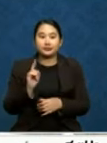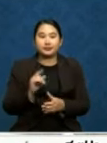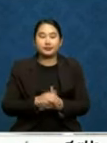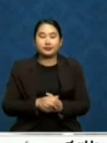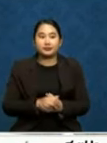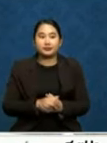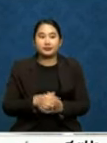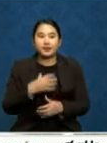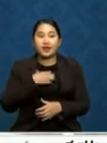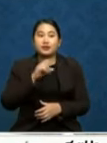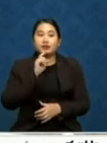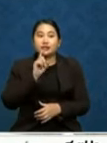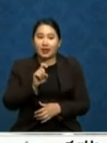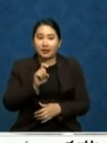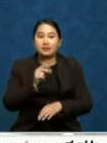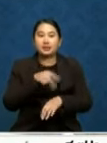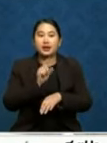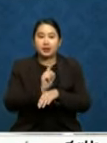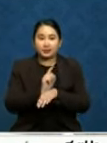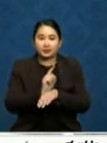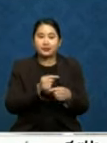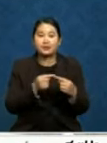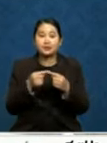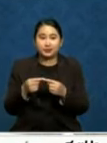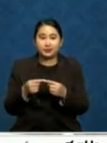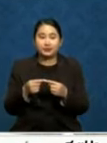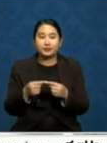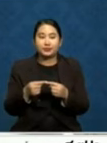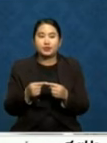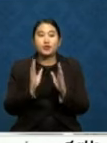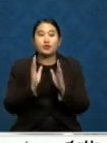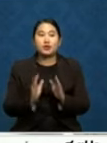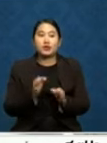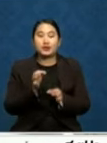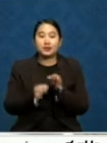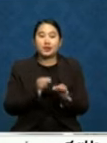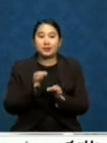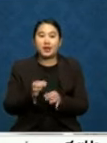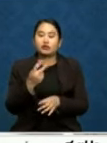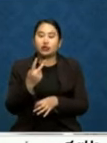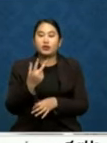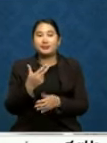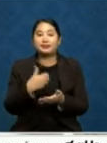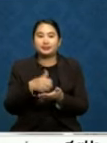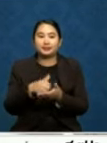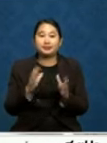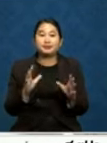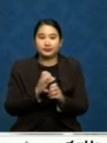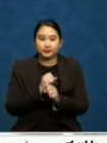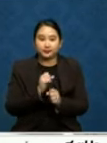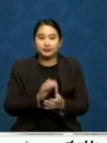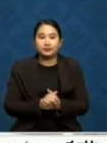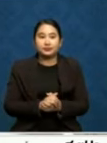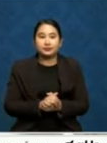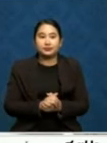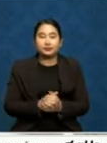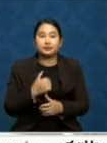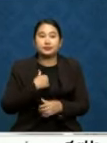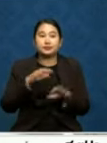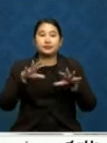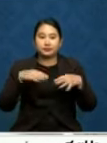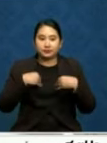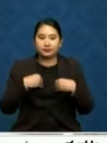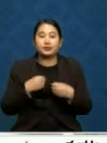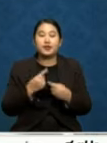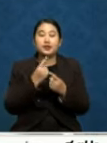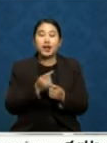จะสอบถามท่านประธานนะครับฝากไปยังผู้ที่มาชี้แจงใน 2-3 ประเด็นสั้นๆครับประเด็นแรกนะครับผมเห็นด้วยกับเพื่อนสมา